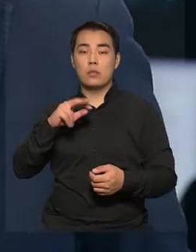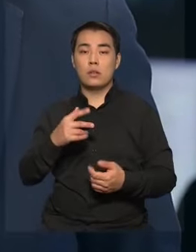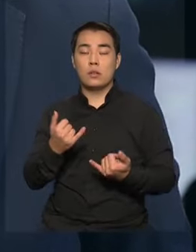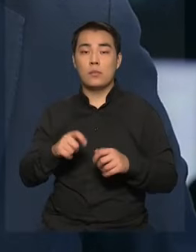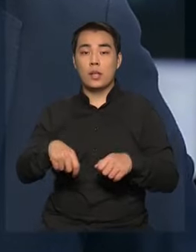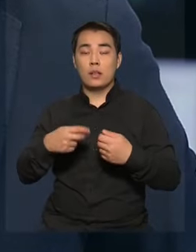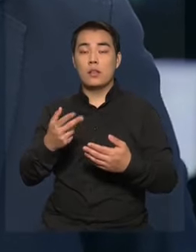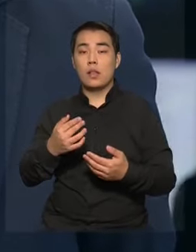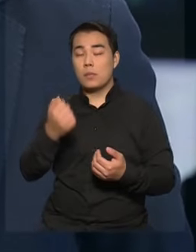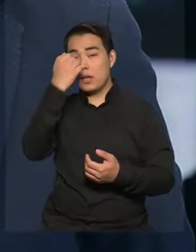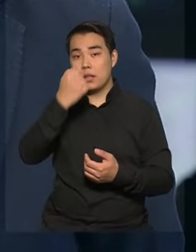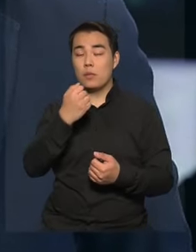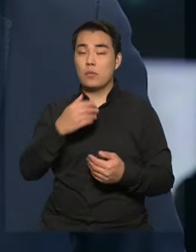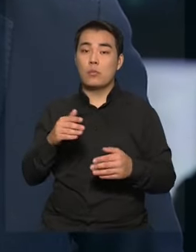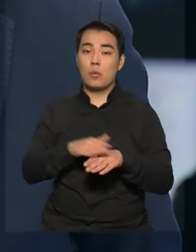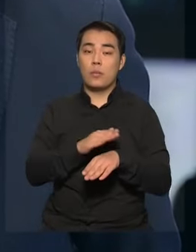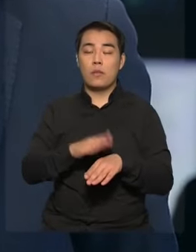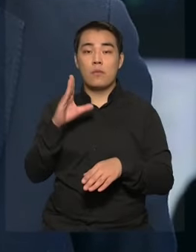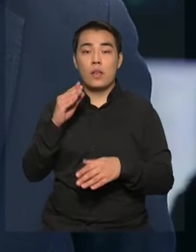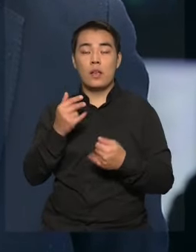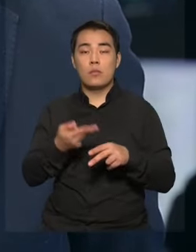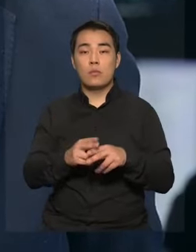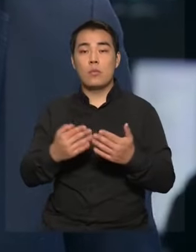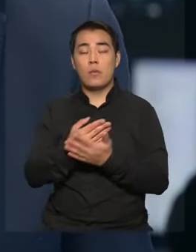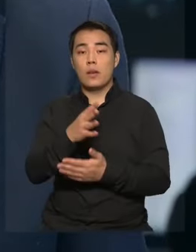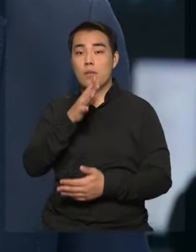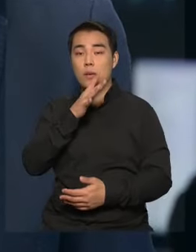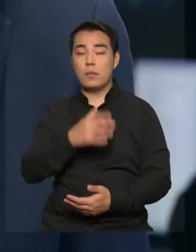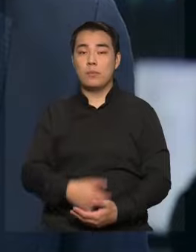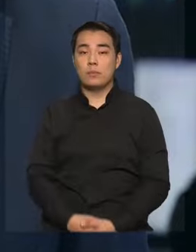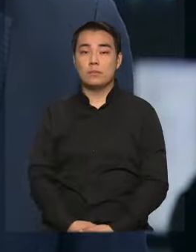Көп рахмет, Айгүл. Қайырлы кеш, қымбатты көрермен. Эфирде жаңа уақыт.